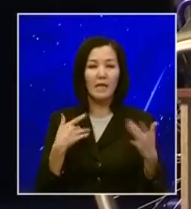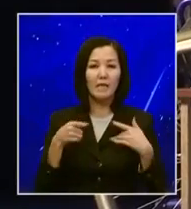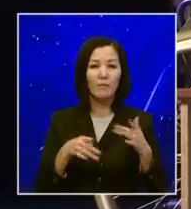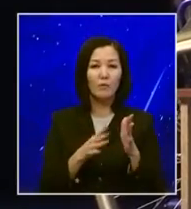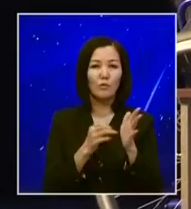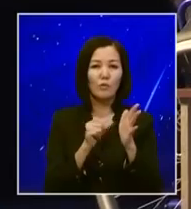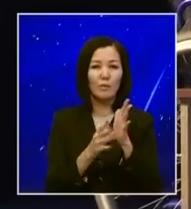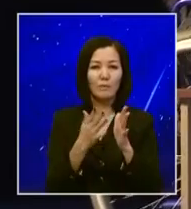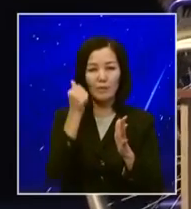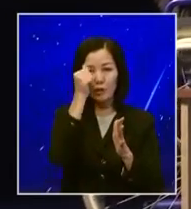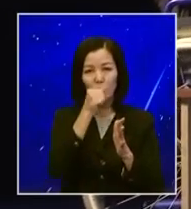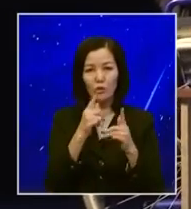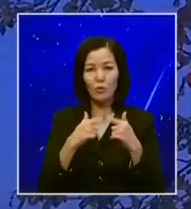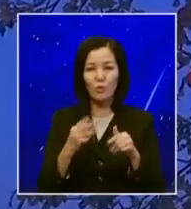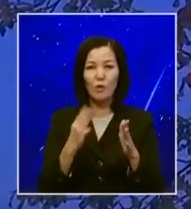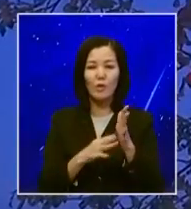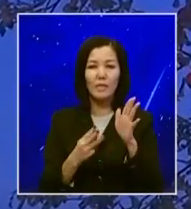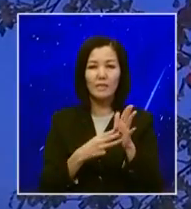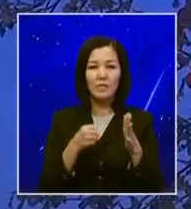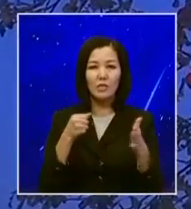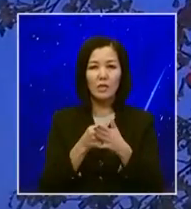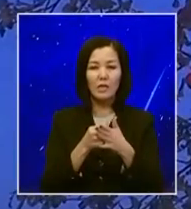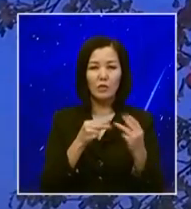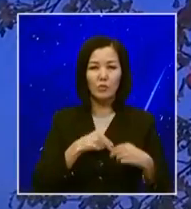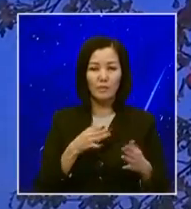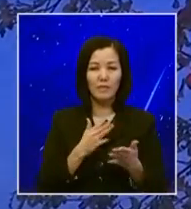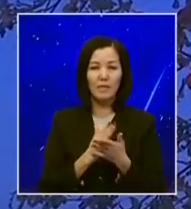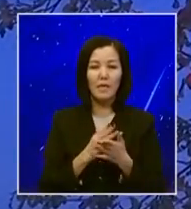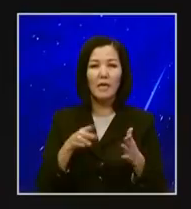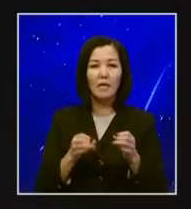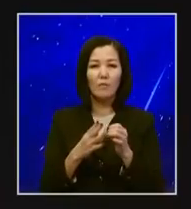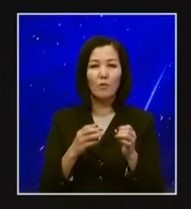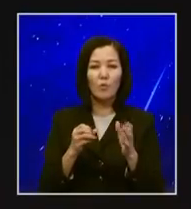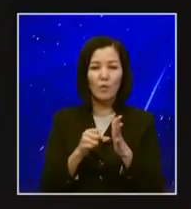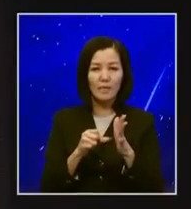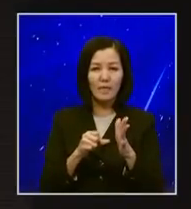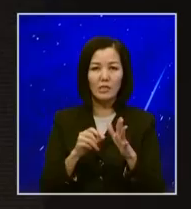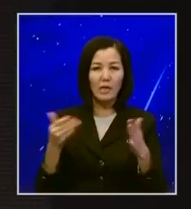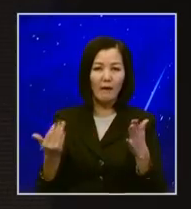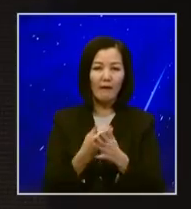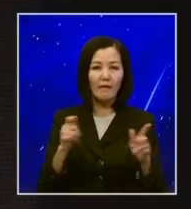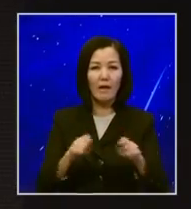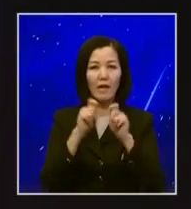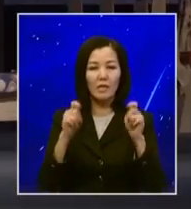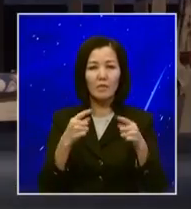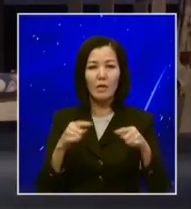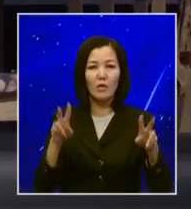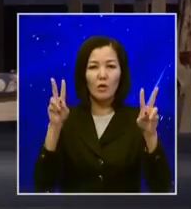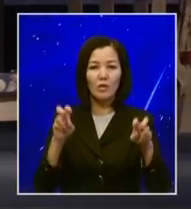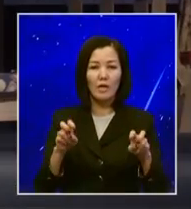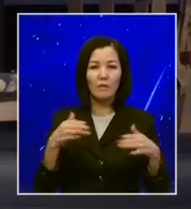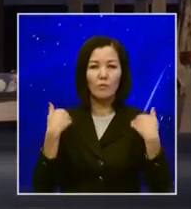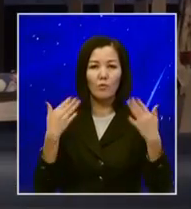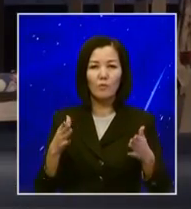жылы құрылып, 98 жылға дейін жұмыс істеген. 2018 жылы қайта жанданып, көрермендерге түрлі тақырыптағы қойылымдарын